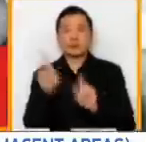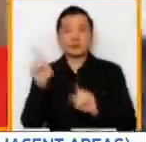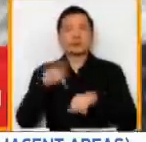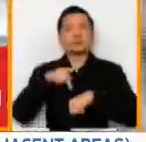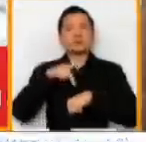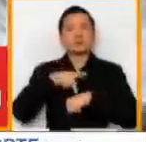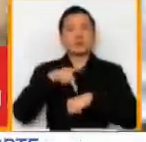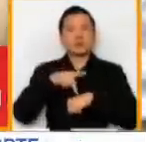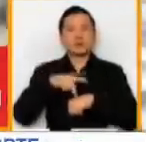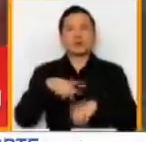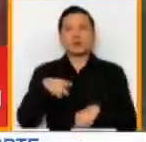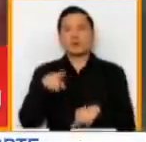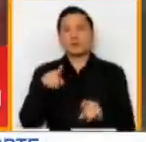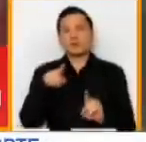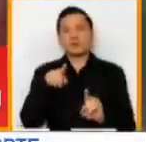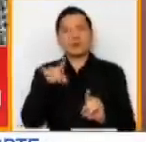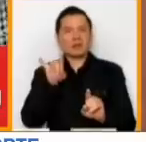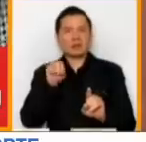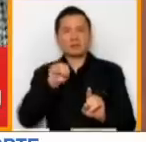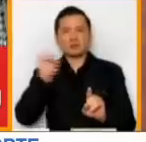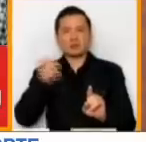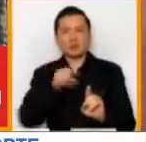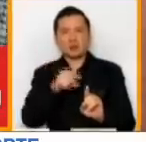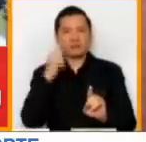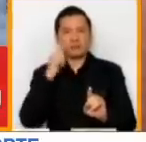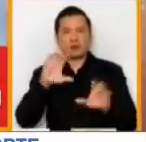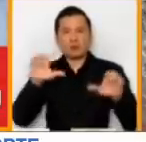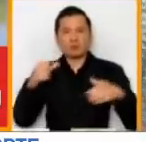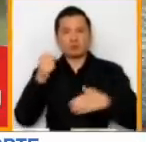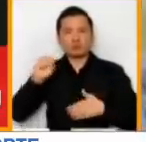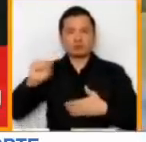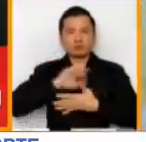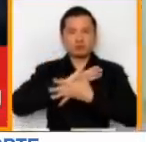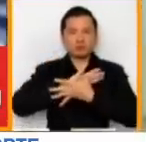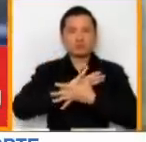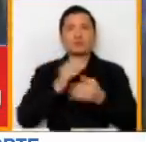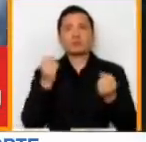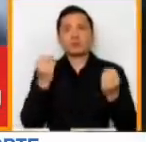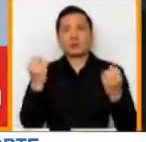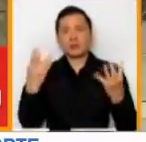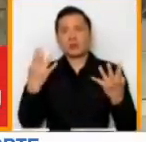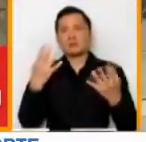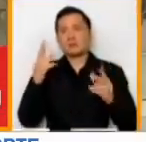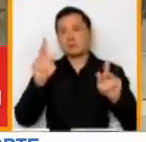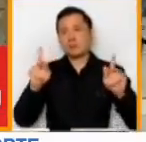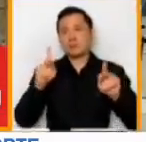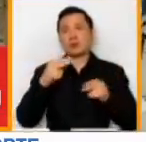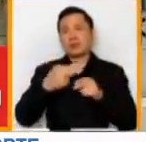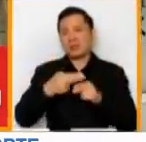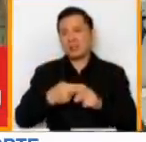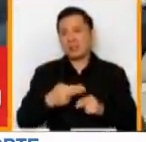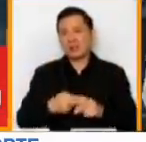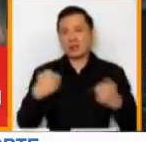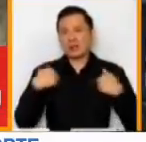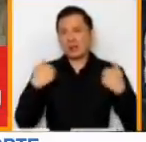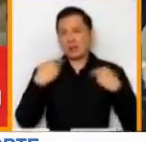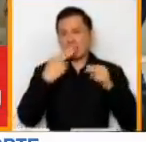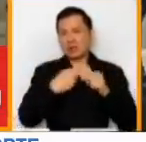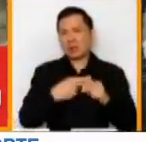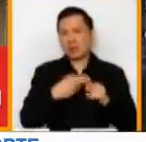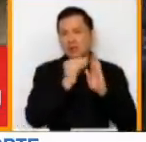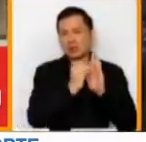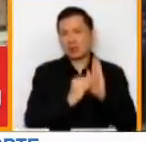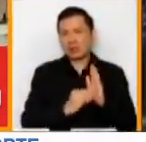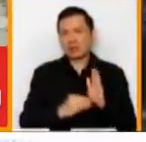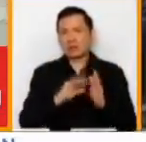80% para sa herd immunity, ilang linggo nang nagre-rehistro ng mga babakunahang mga menor de edad. Nasa 11,000 raw ang mga